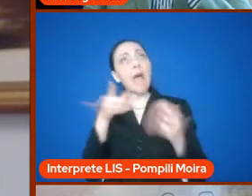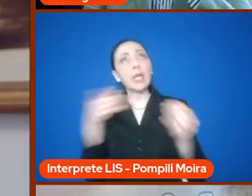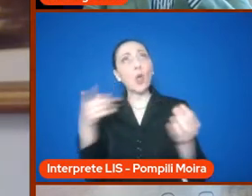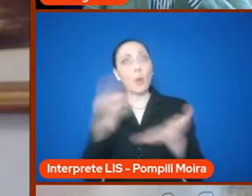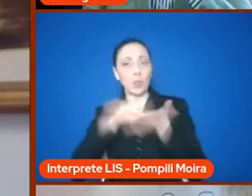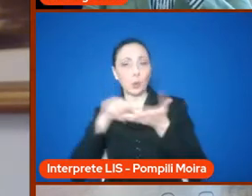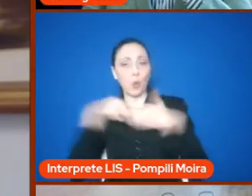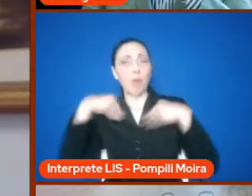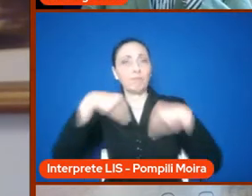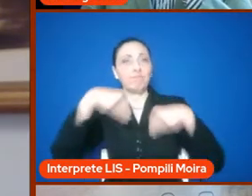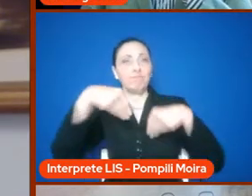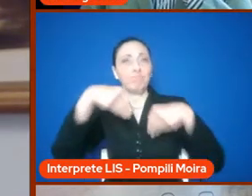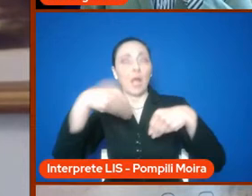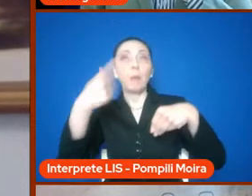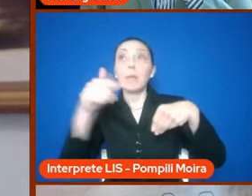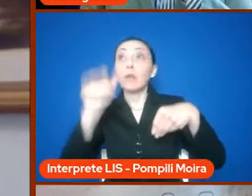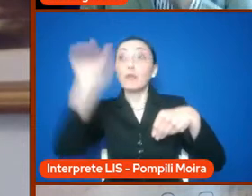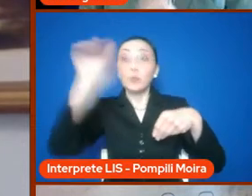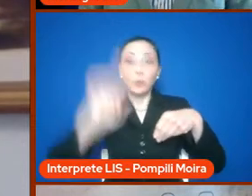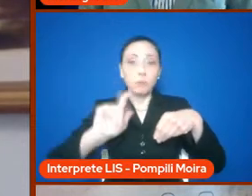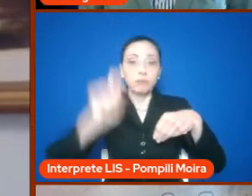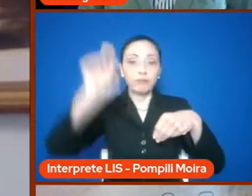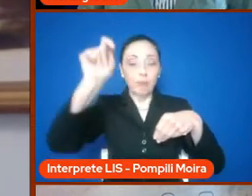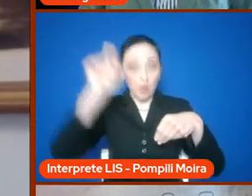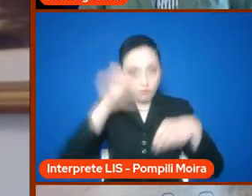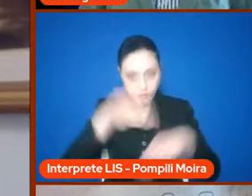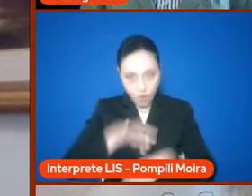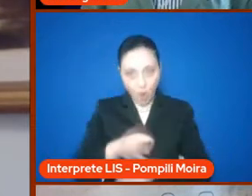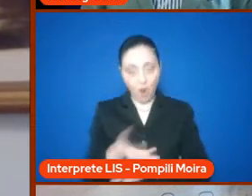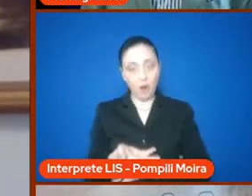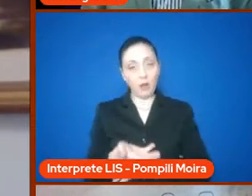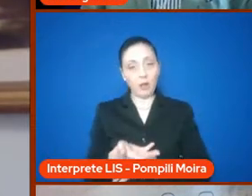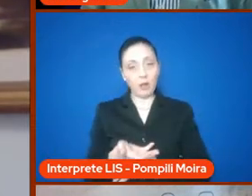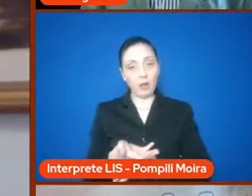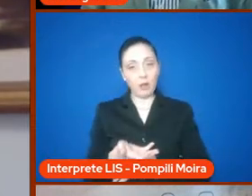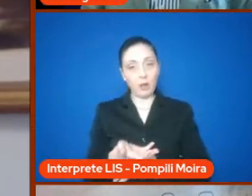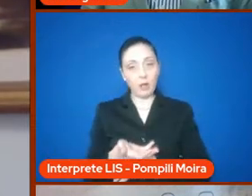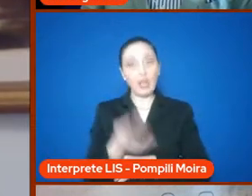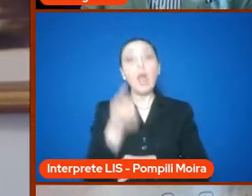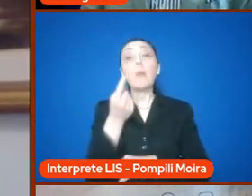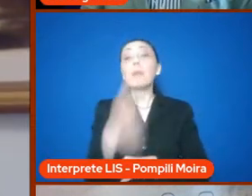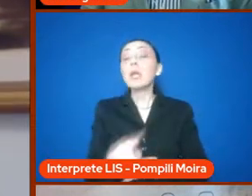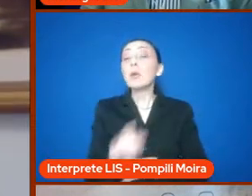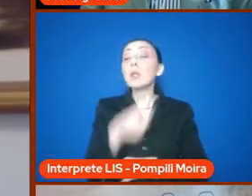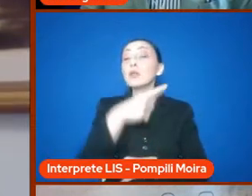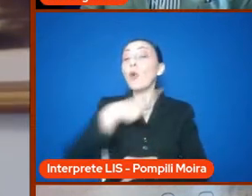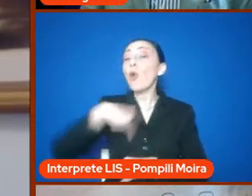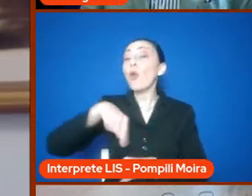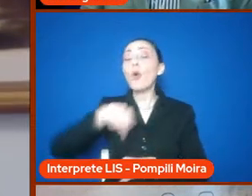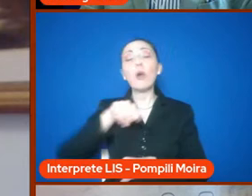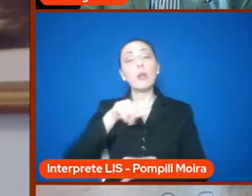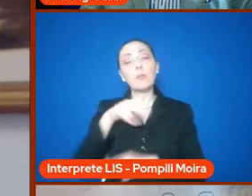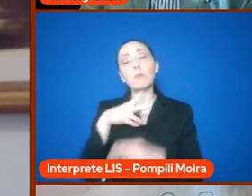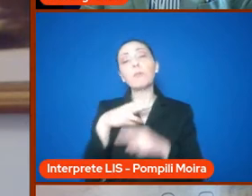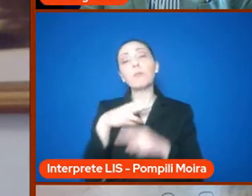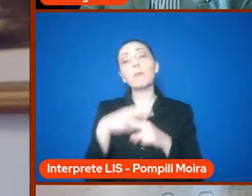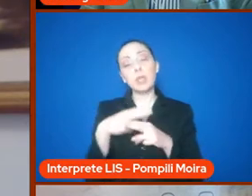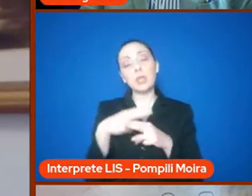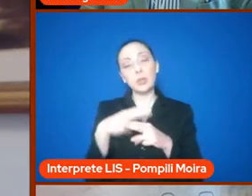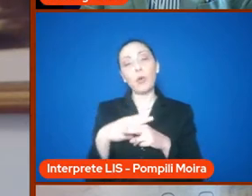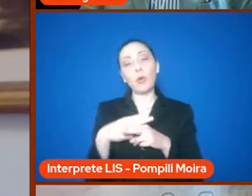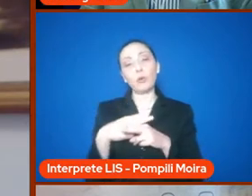eccetera. Dunque, noi abbiamo bisogno di, per la